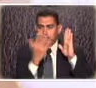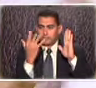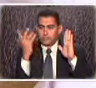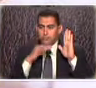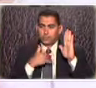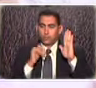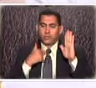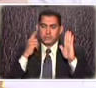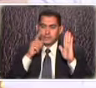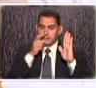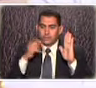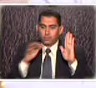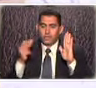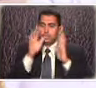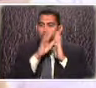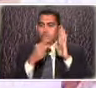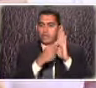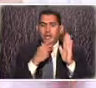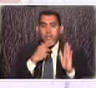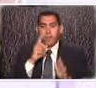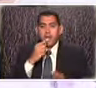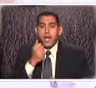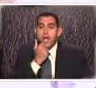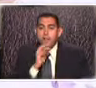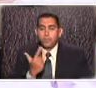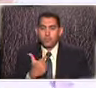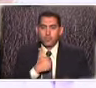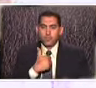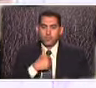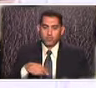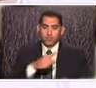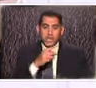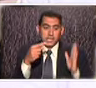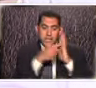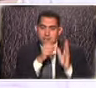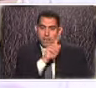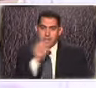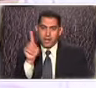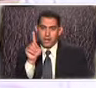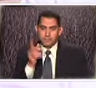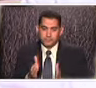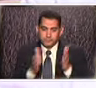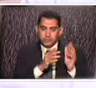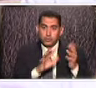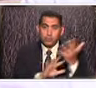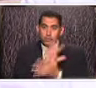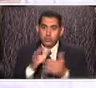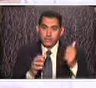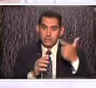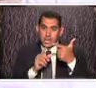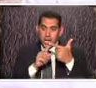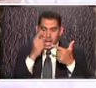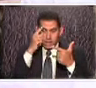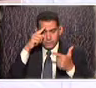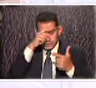تطبيقه انت لم تعش معاني اللوم علينا وليس عليه المشكله الثانيه التي ذكرتها انت وهي